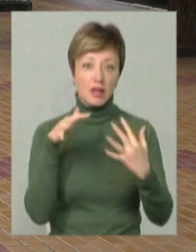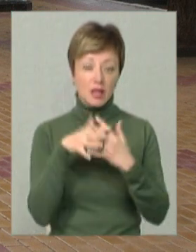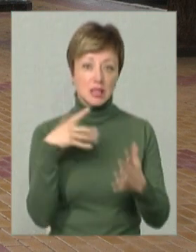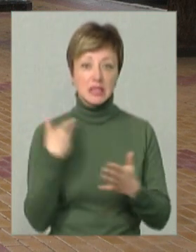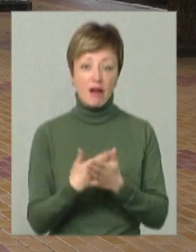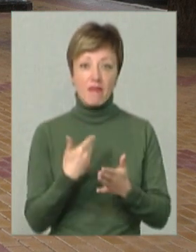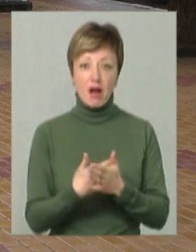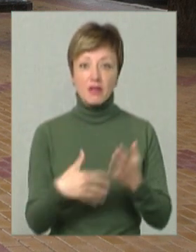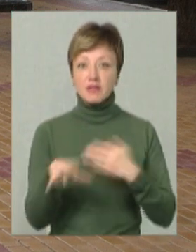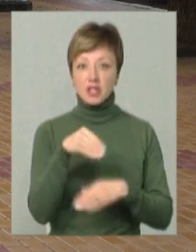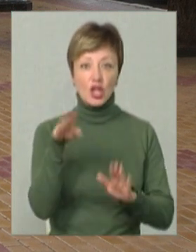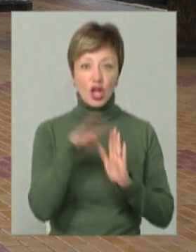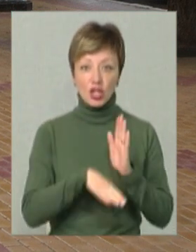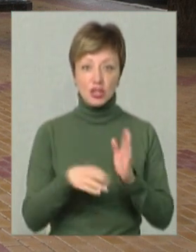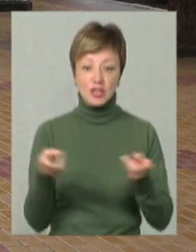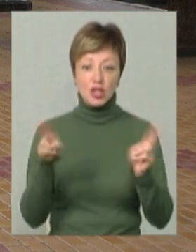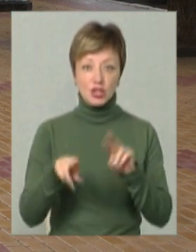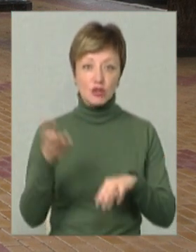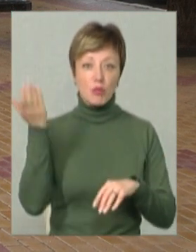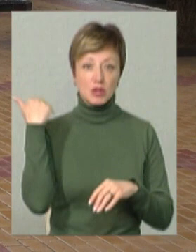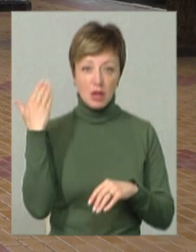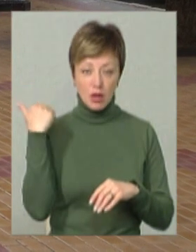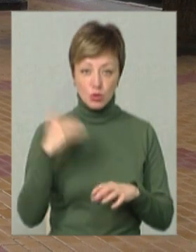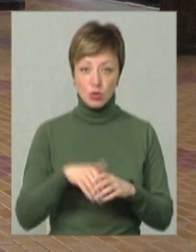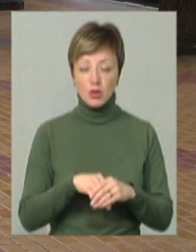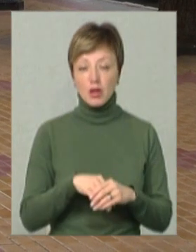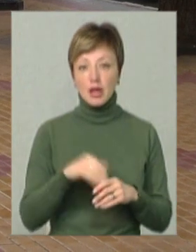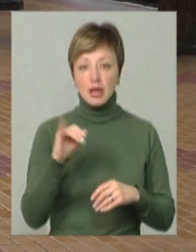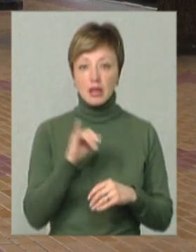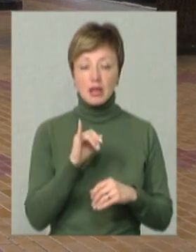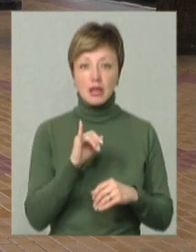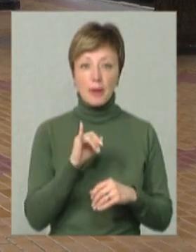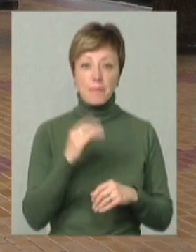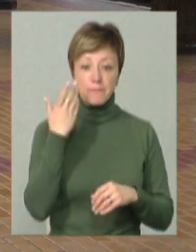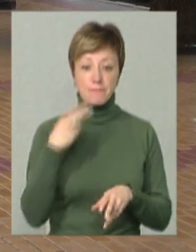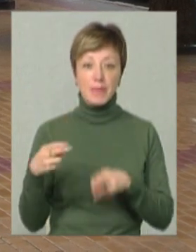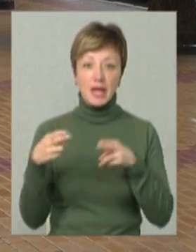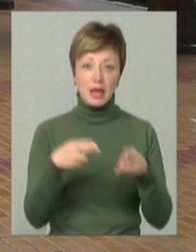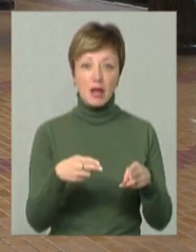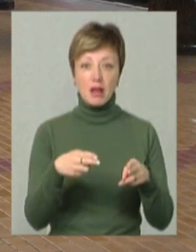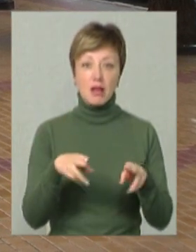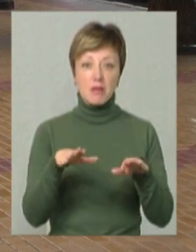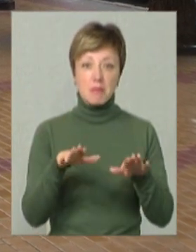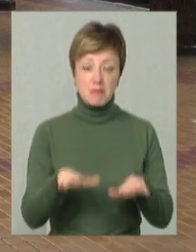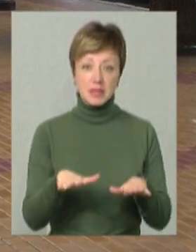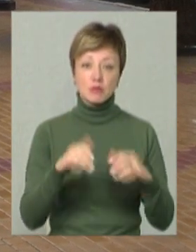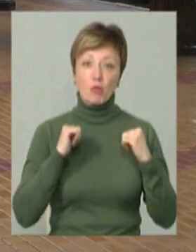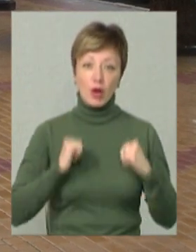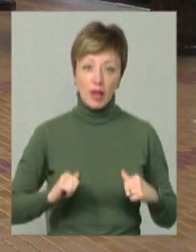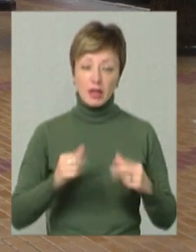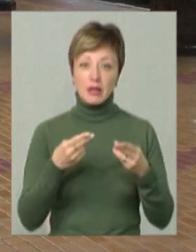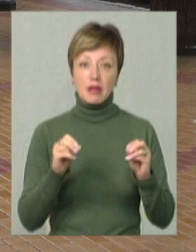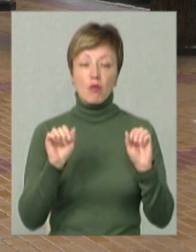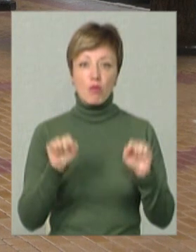б, що все найгірше вже залишилося позаду. І приїхали в місце, де спокійно і де